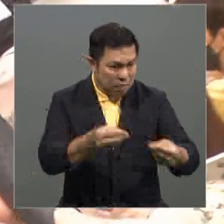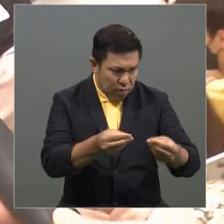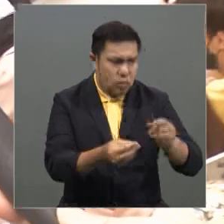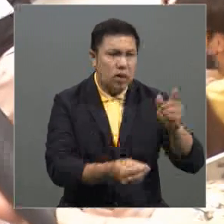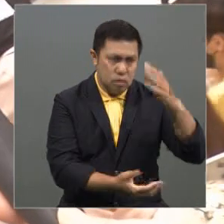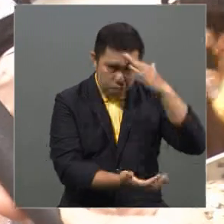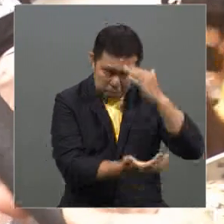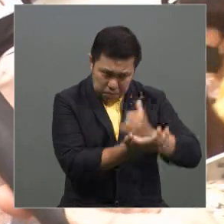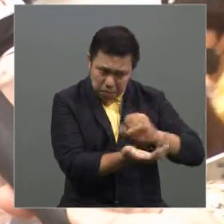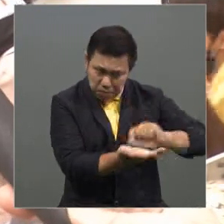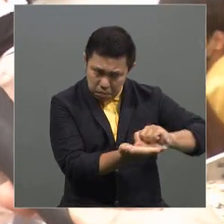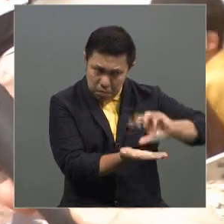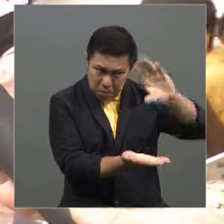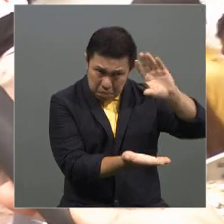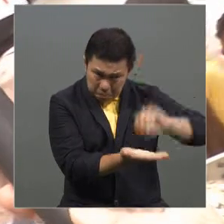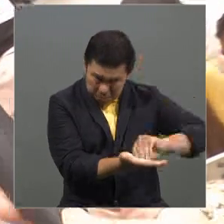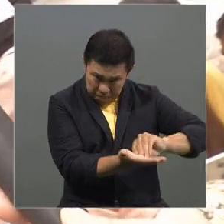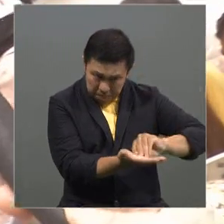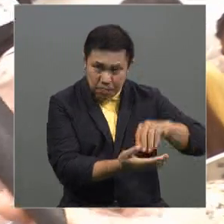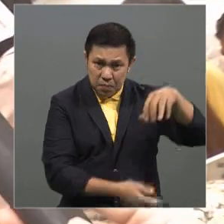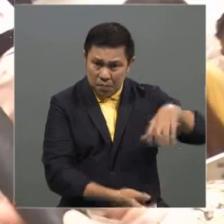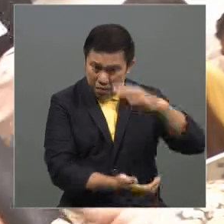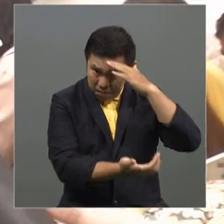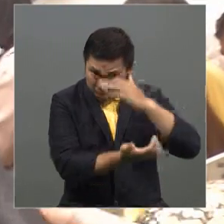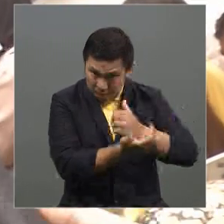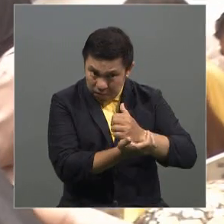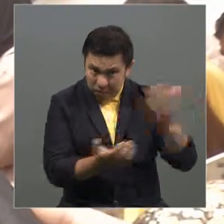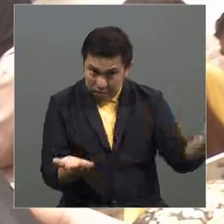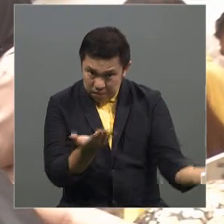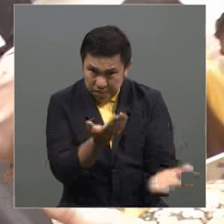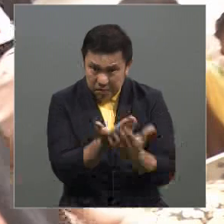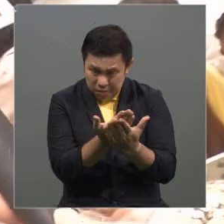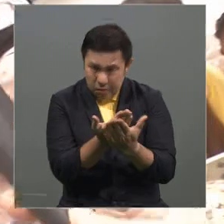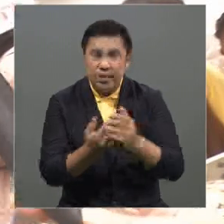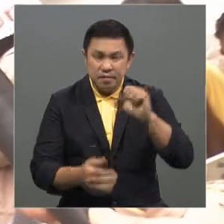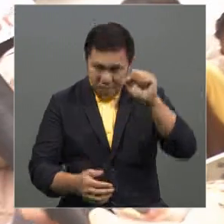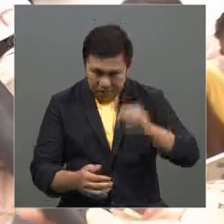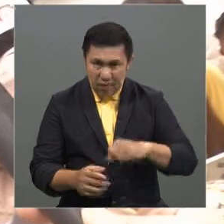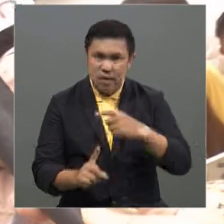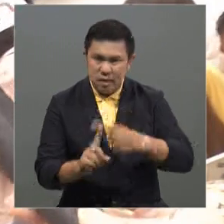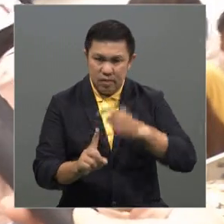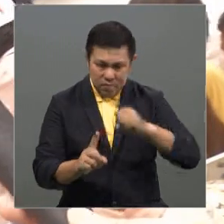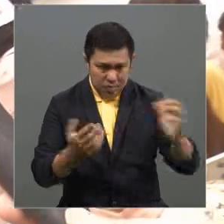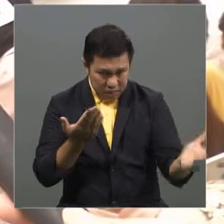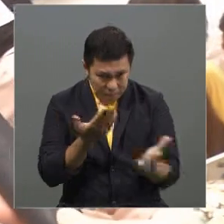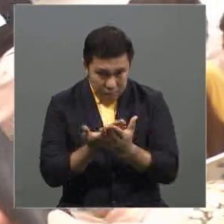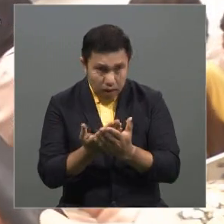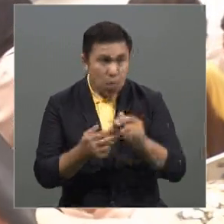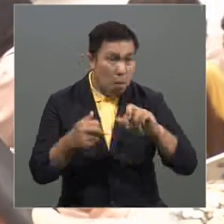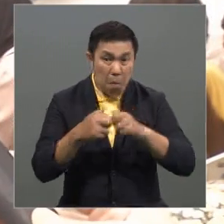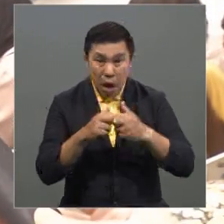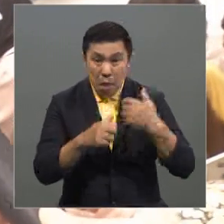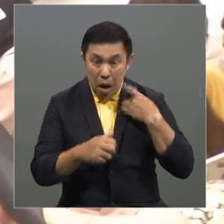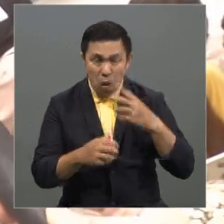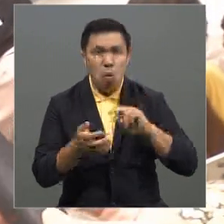ทึกประจำวันไว้เป็นหลักฐานกับทางสน.นะครับถ้าเขารับรองแล้วว่าของเขาเสียหายตามนี้จริงมีผู้เช่าตามนี้จริงถ้ามีเรื่องอะไรเกิดขึ้นเนี่ย